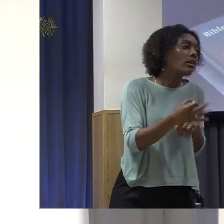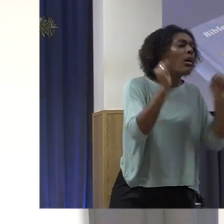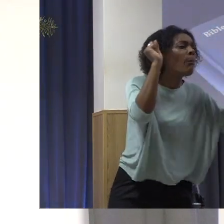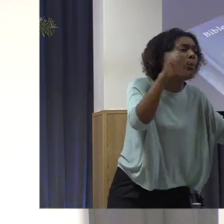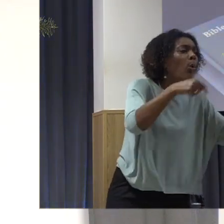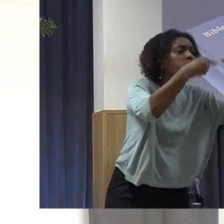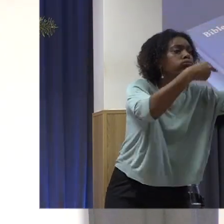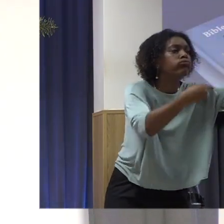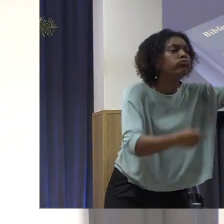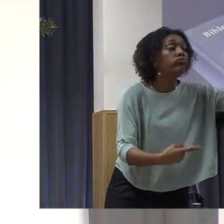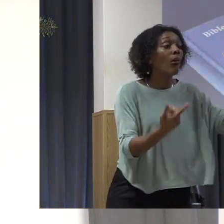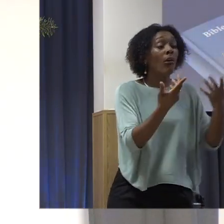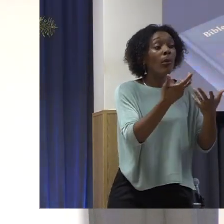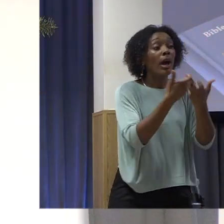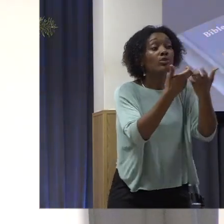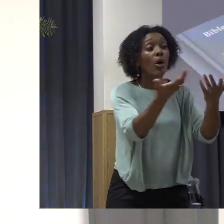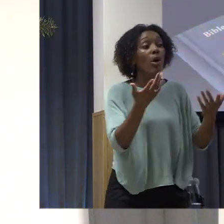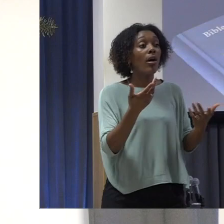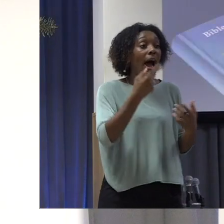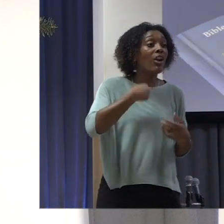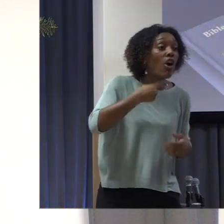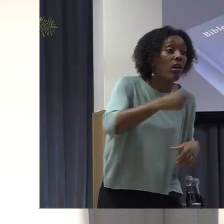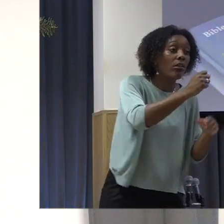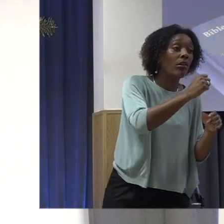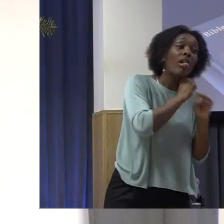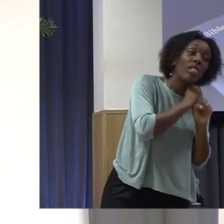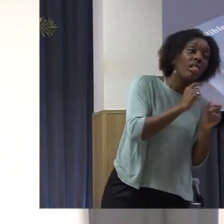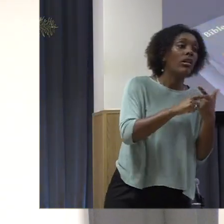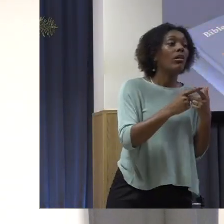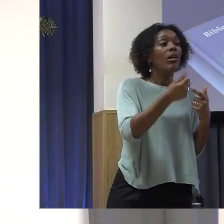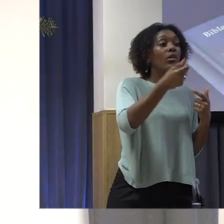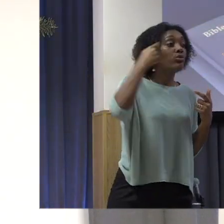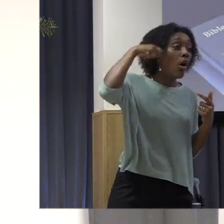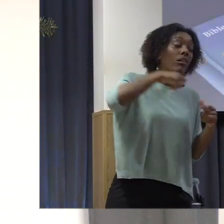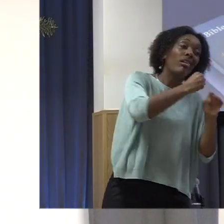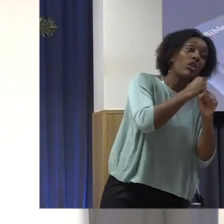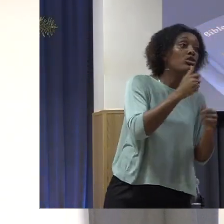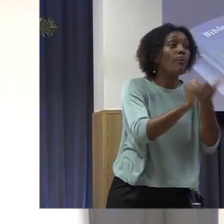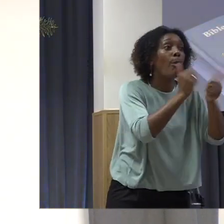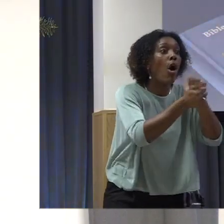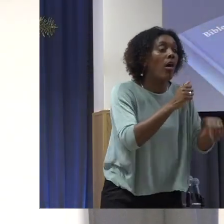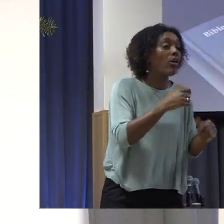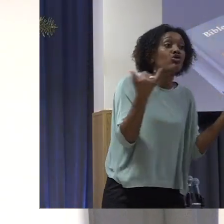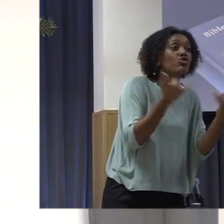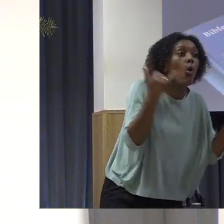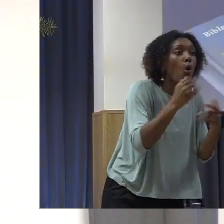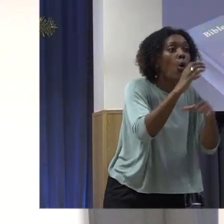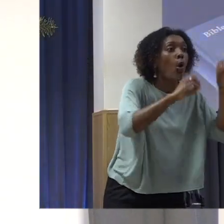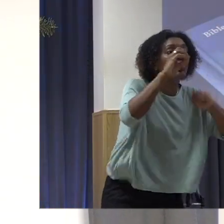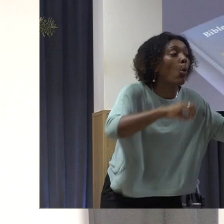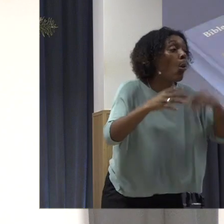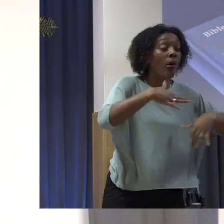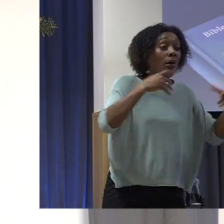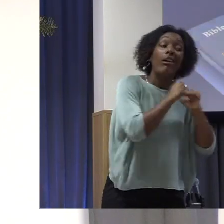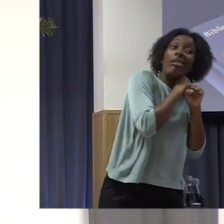sortes de choses. Ça peut être de l'alcool, de la drogue, du sport, du jeu, toutes sortes de choses pouvaient